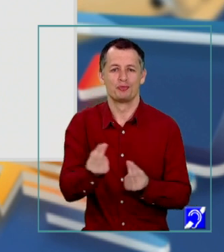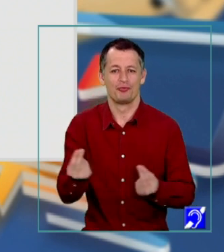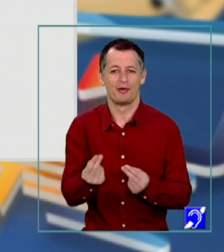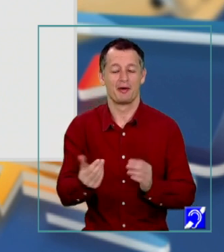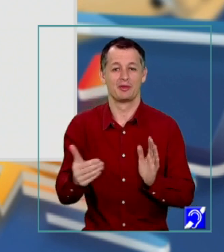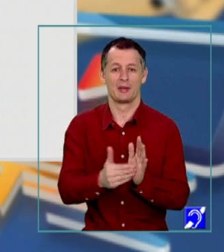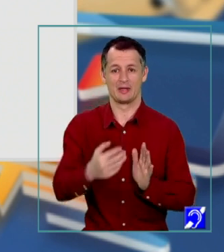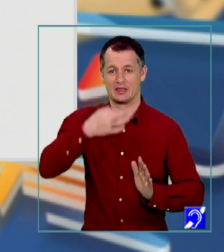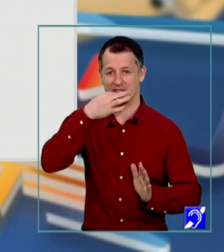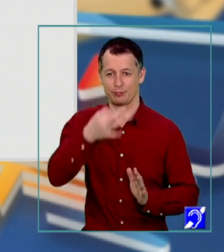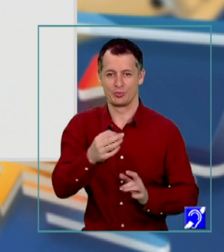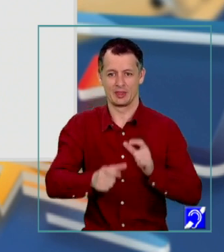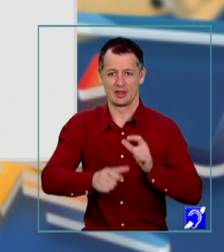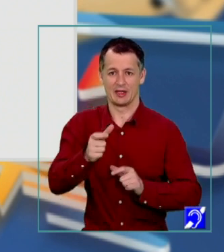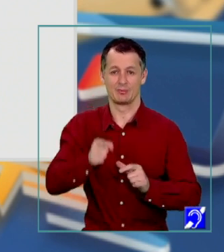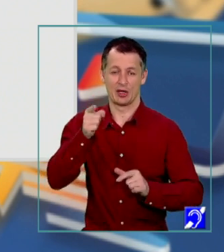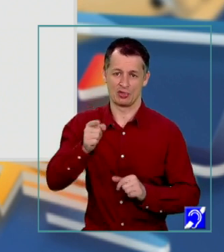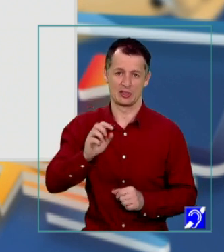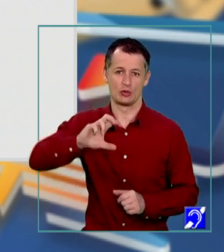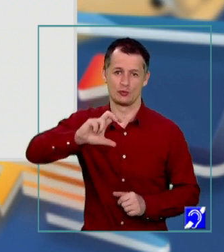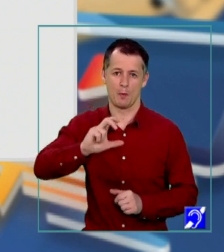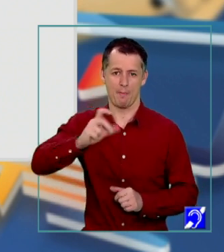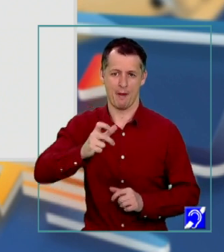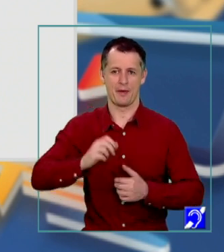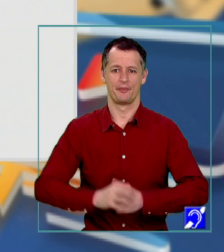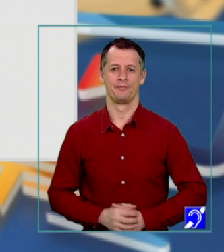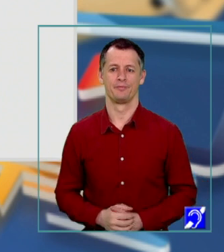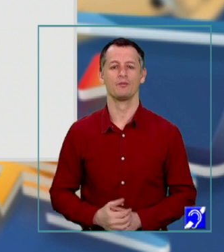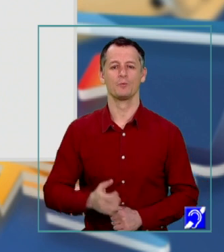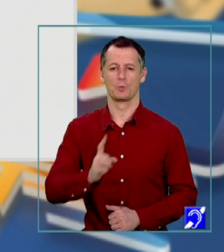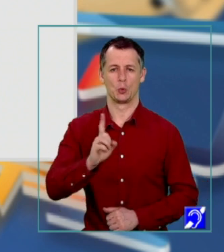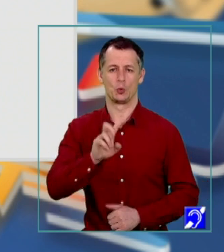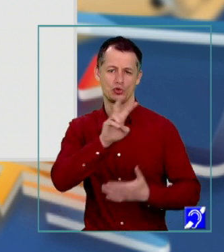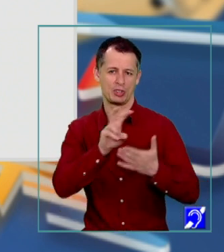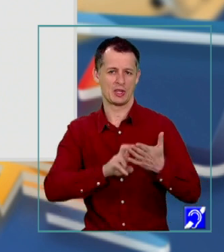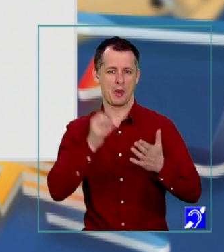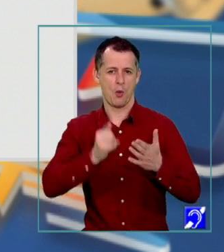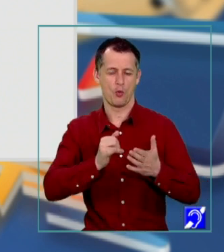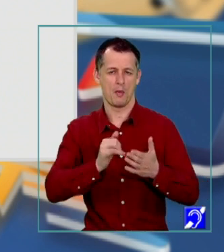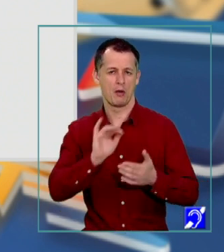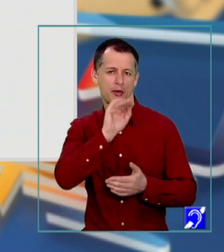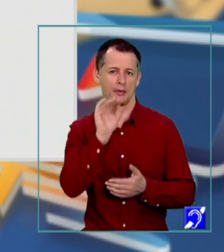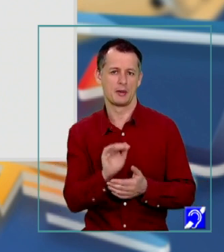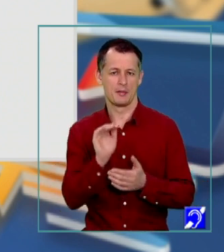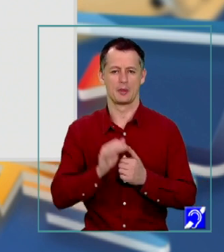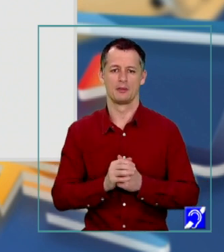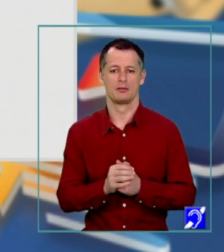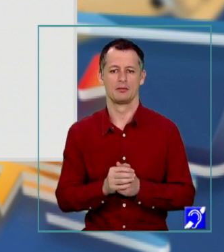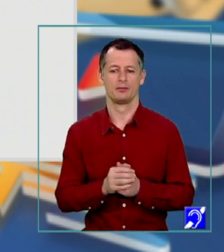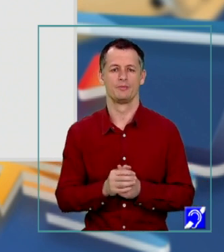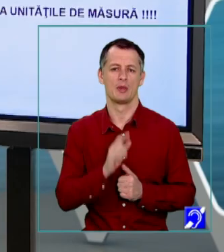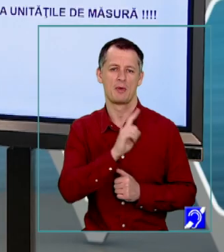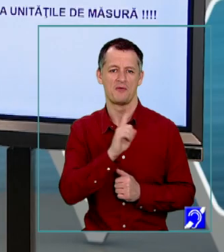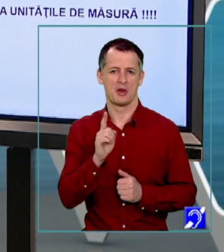care trebuie spus despre această supapă. Nu citim acum întrebările, ci o să trecem pe rând la fiecare și o